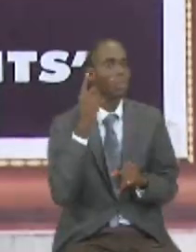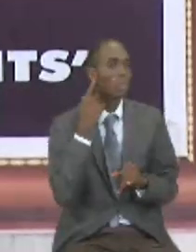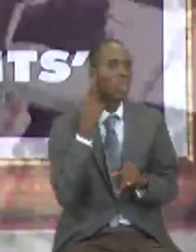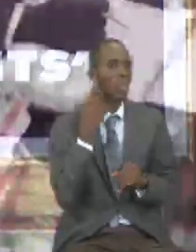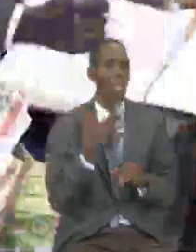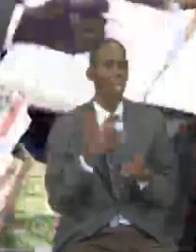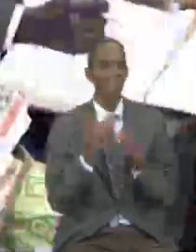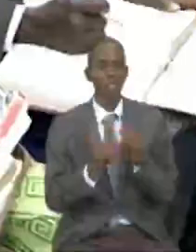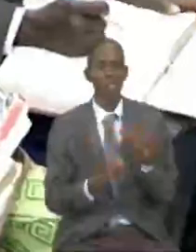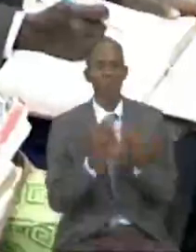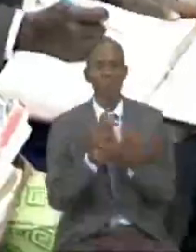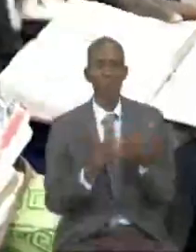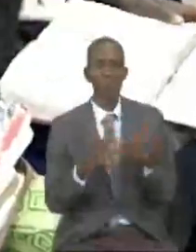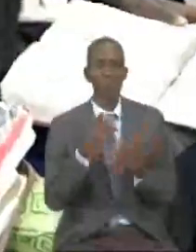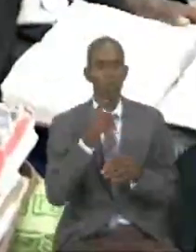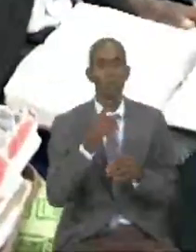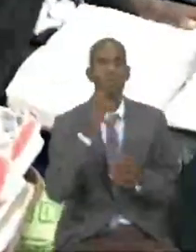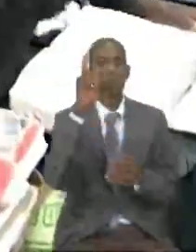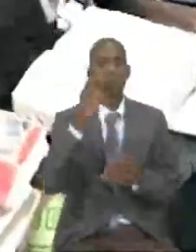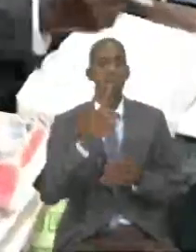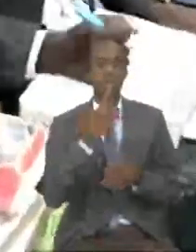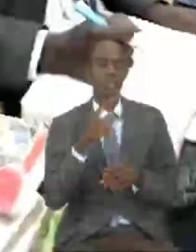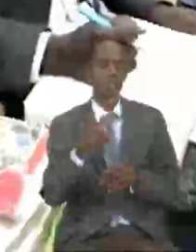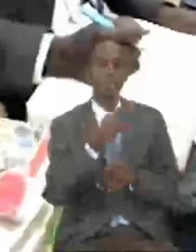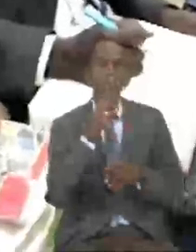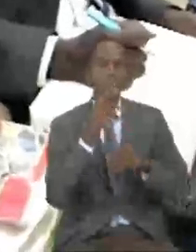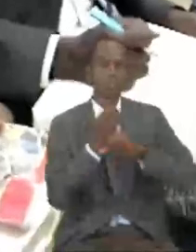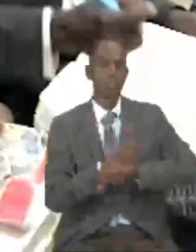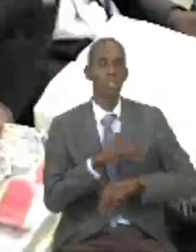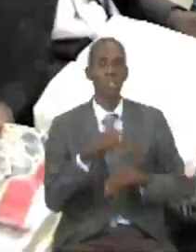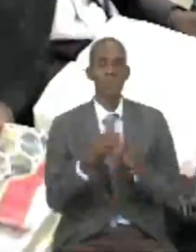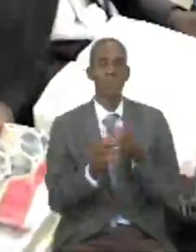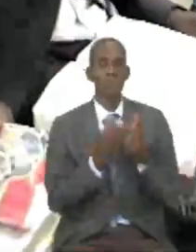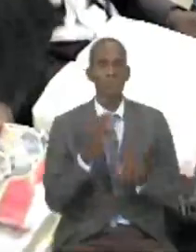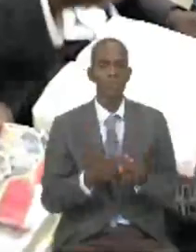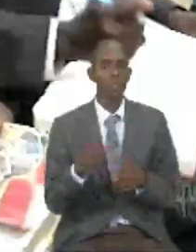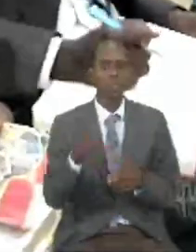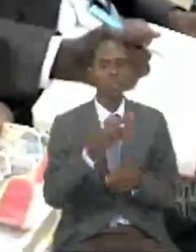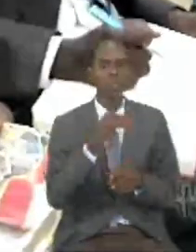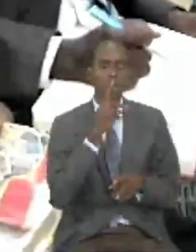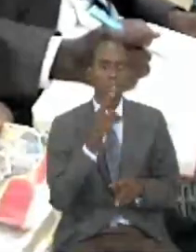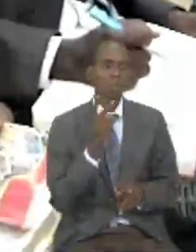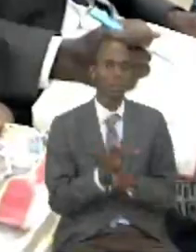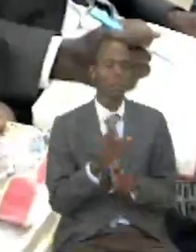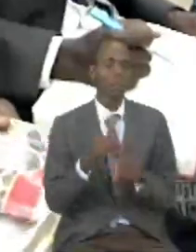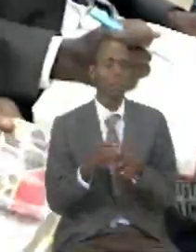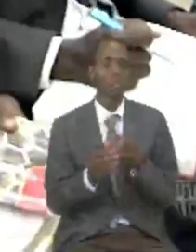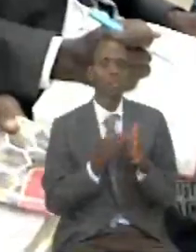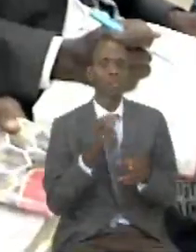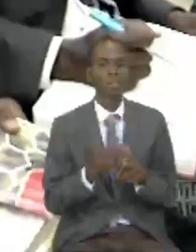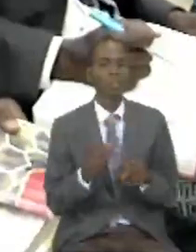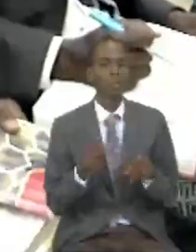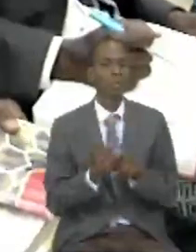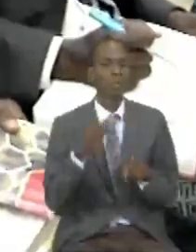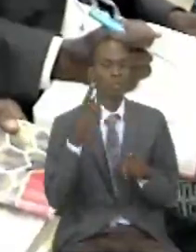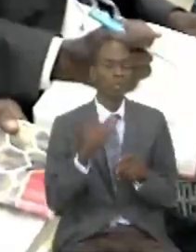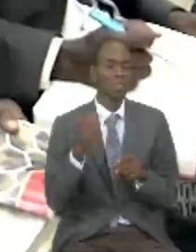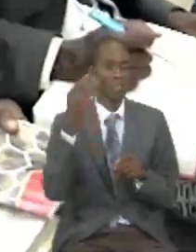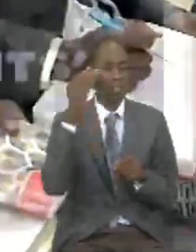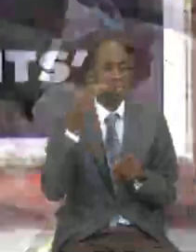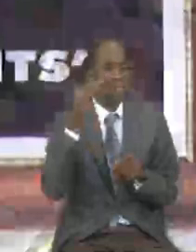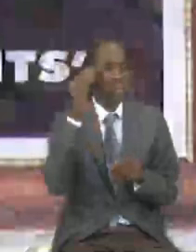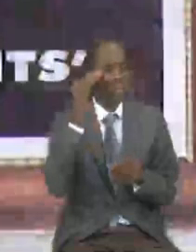à combien plus vos raisons, vos reins, votre pancréas, votre côlon, et vous êtes protégé, vous êtes sécurisé, et